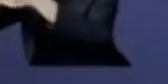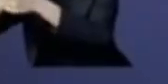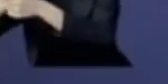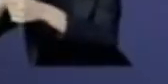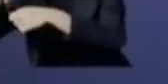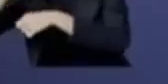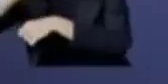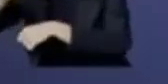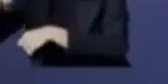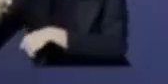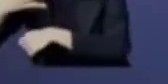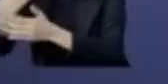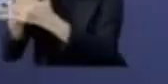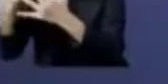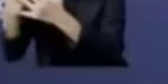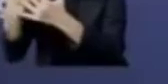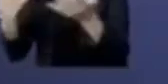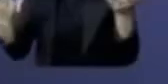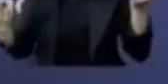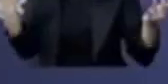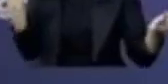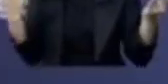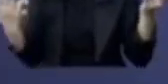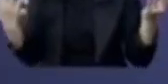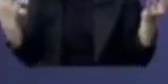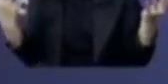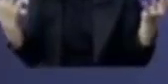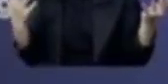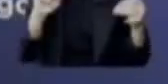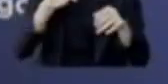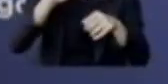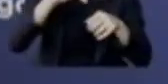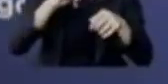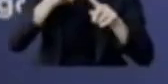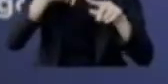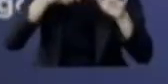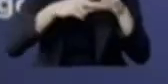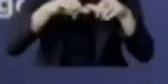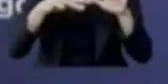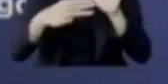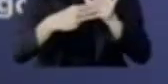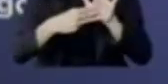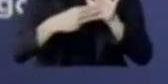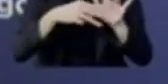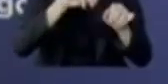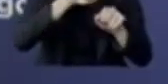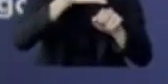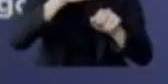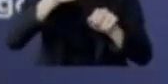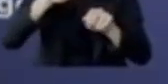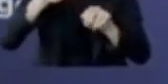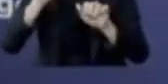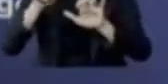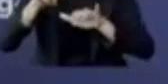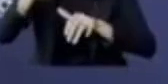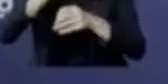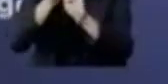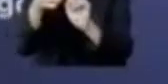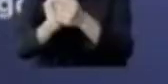tes per 1 juta penduduk. Vietnam 2.826 tes per 1 juta